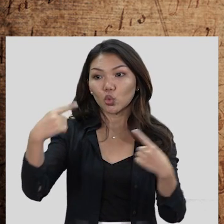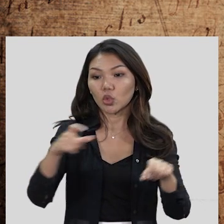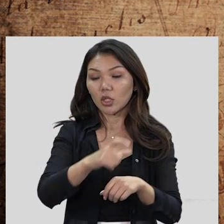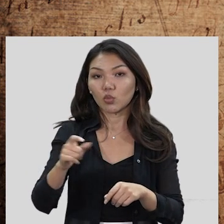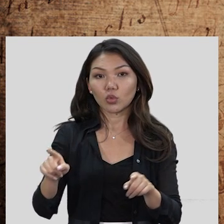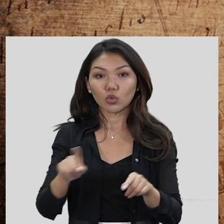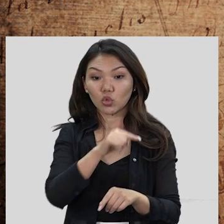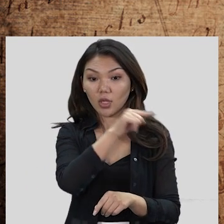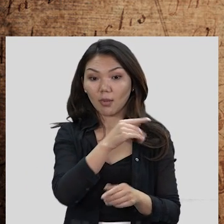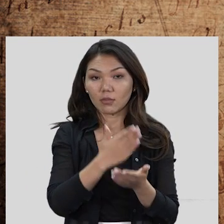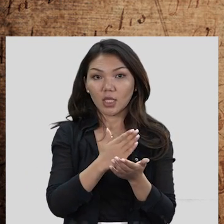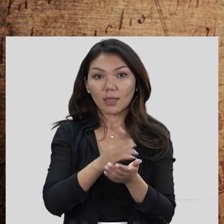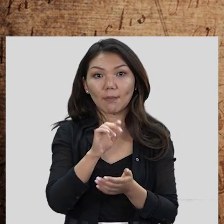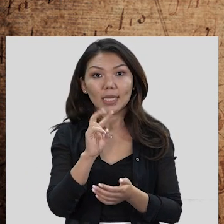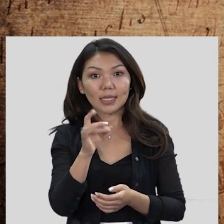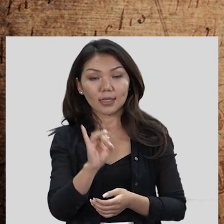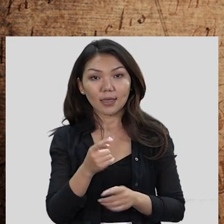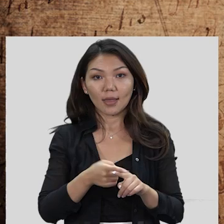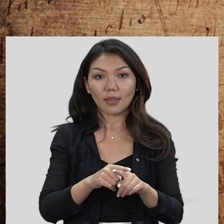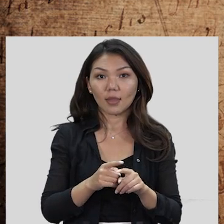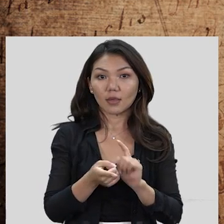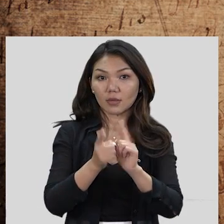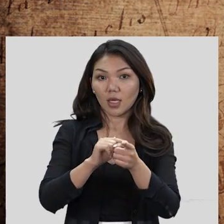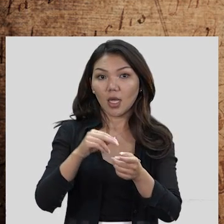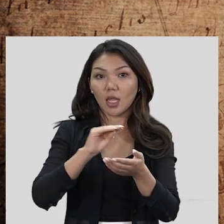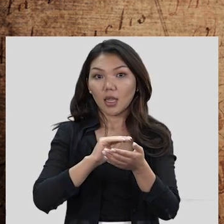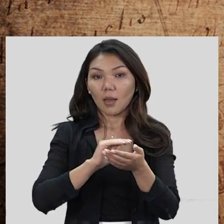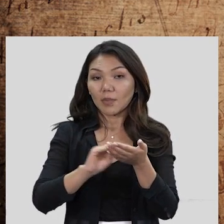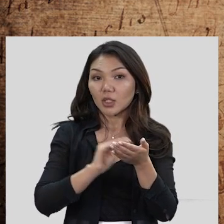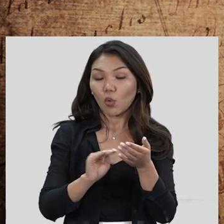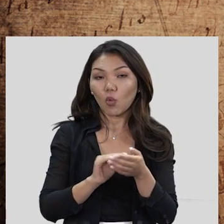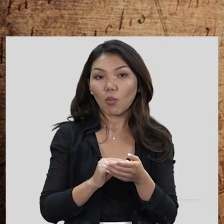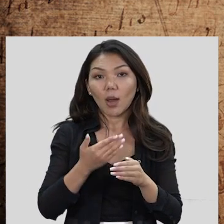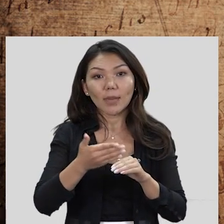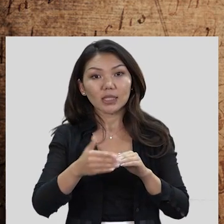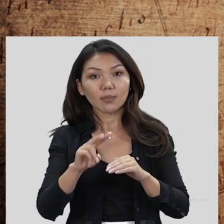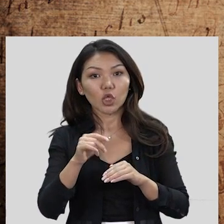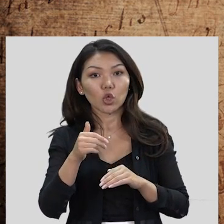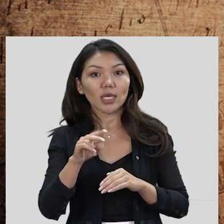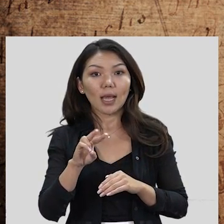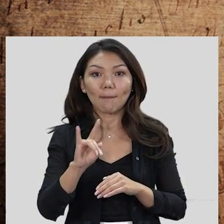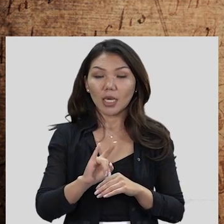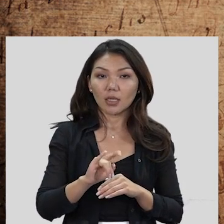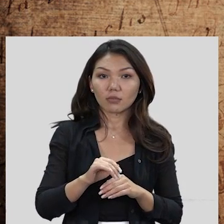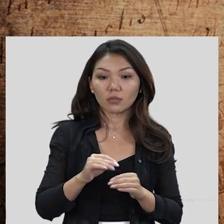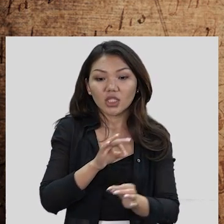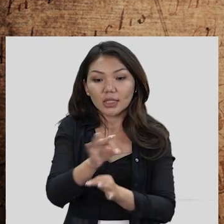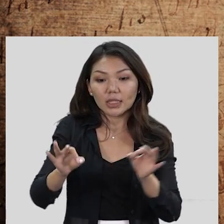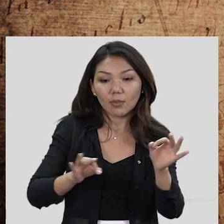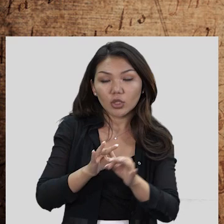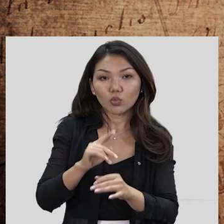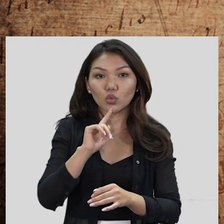здесь есть быки и это уже стало почти письмом постепенно и 100 грамм и становились все более и более схематичными и